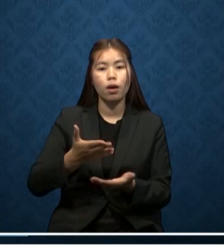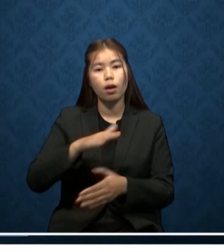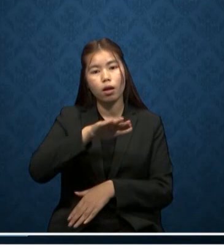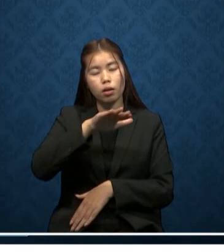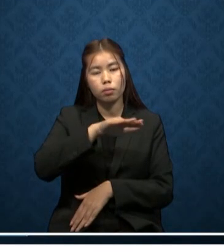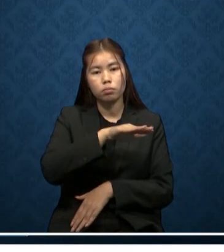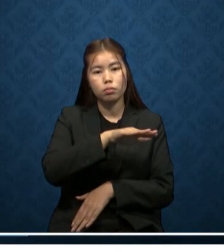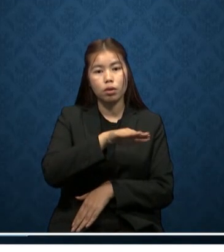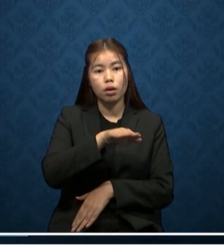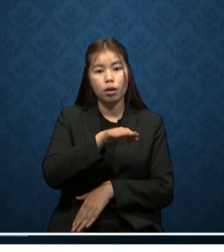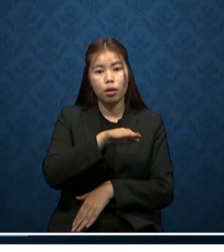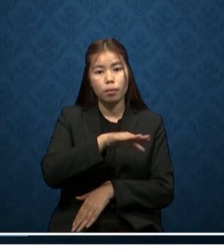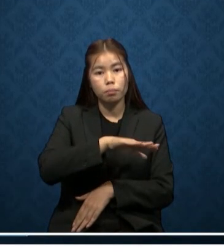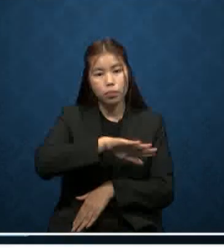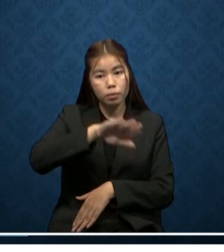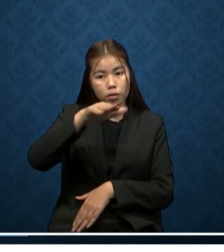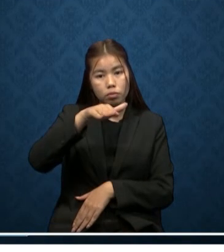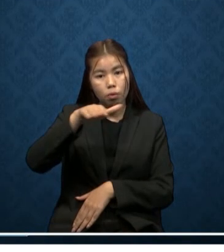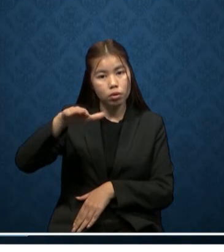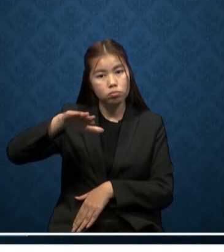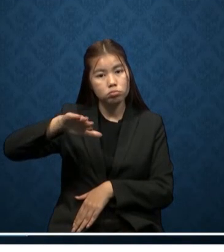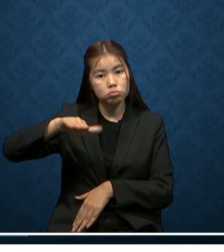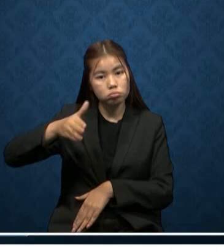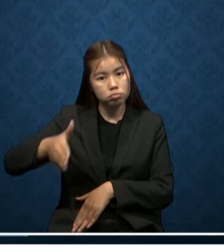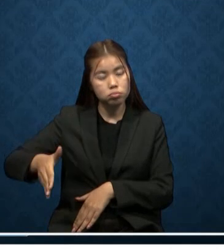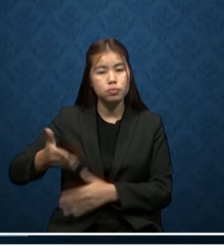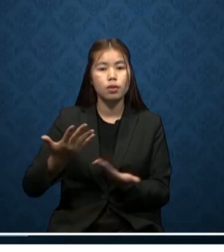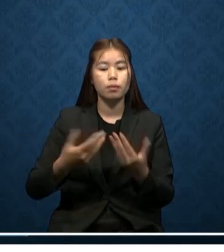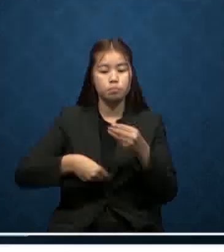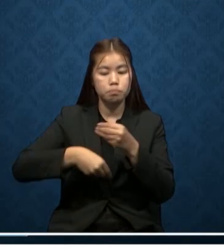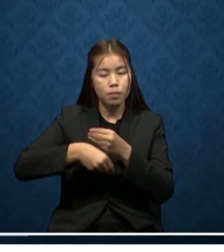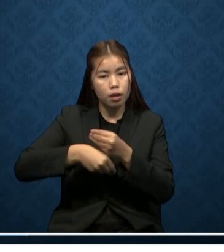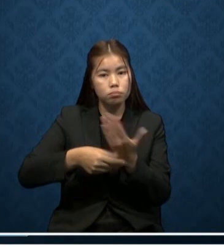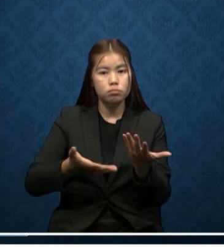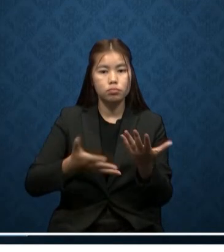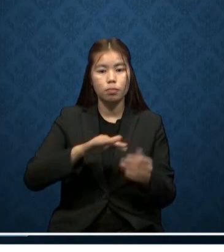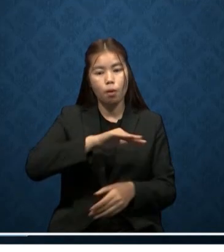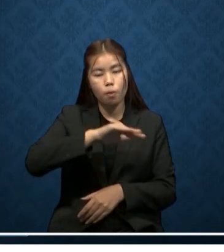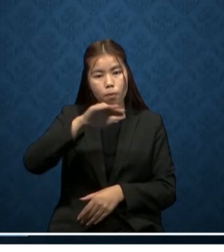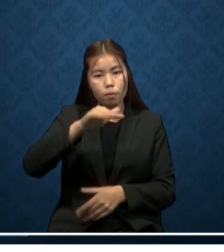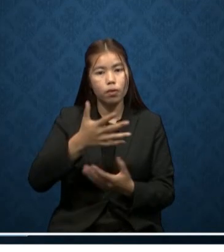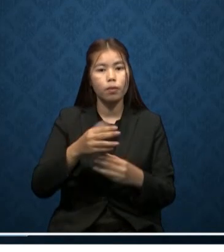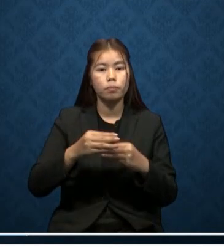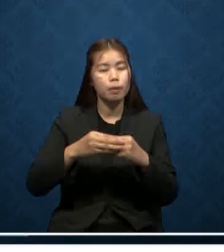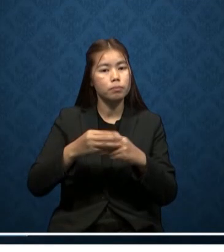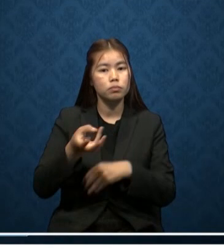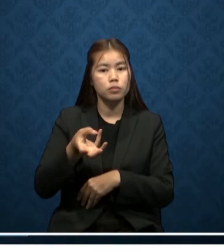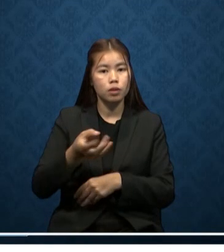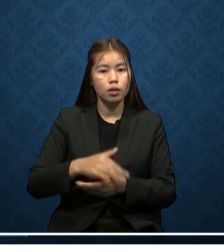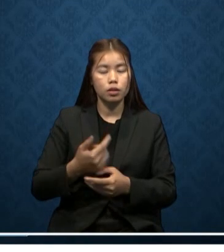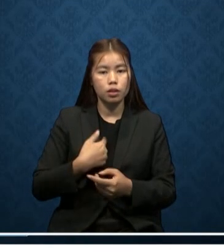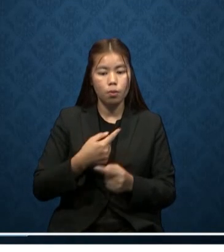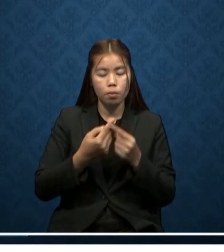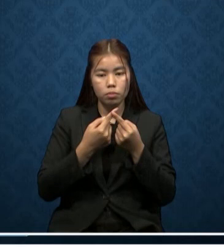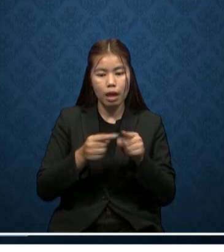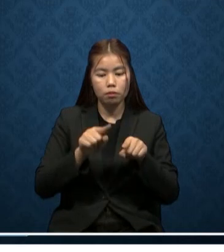ลดลงลดลงเล็กน้อยนะครับเพิ่มขึ้นเล็กน้อยดีขึ้นเล็กน้อยซึ่งถามว่ามันไม่ได้แตกต่าง